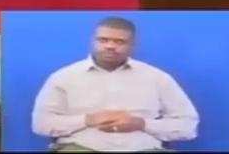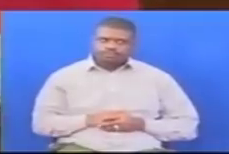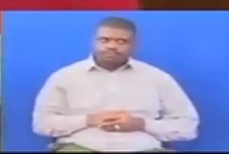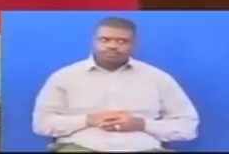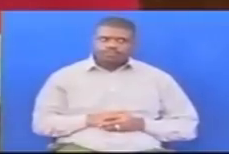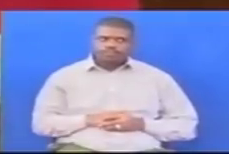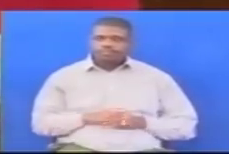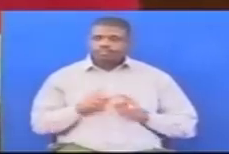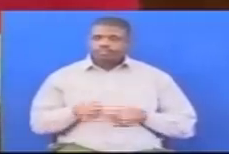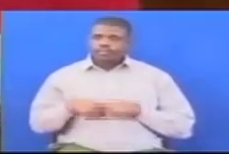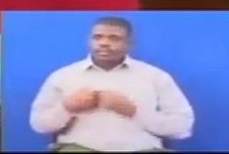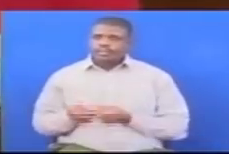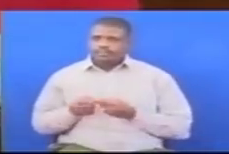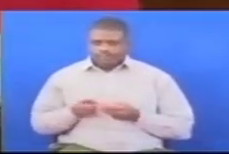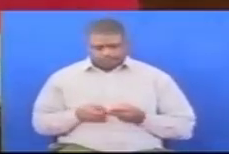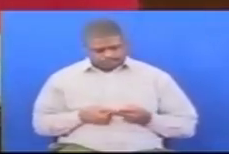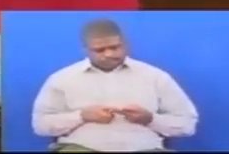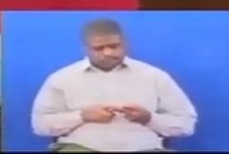Lakini